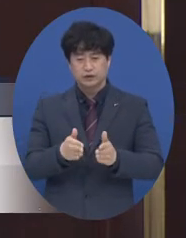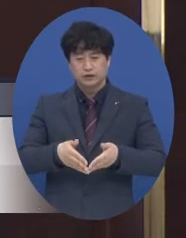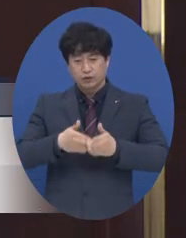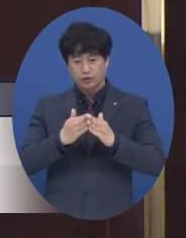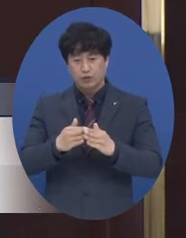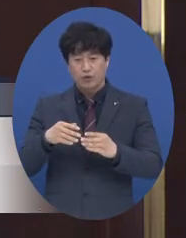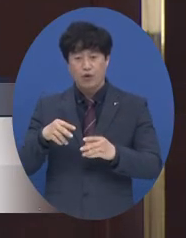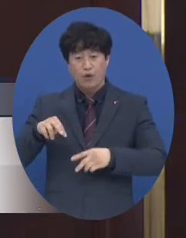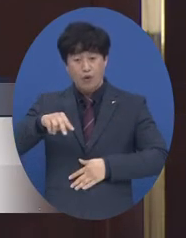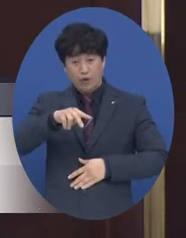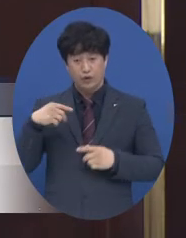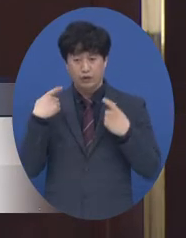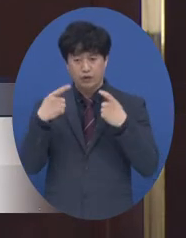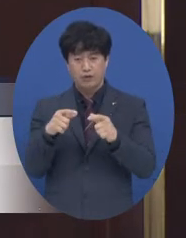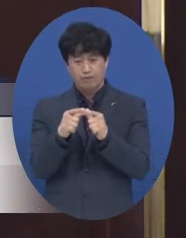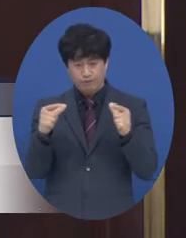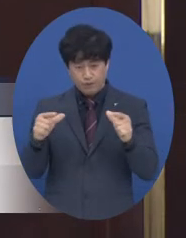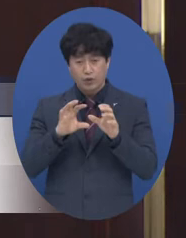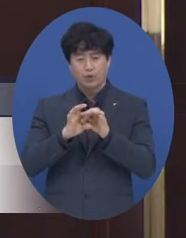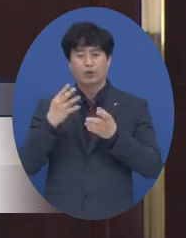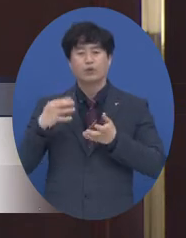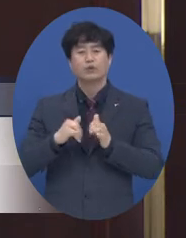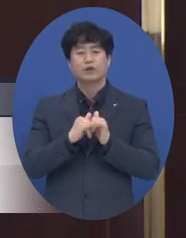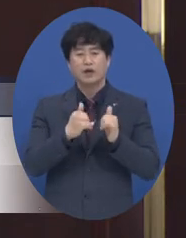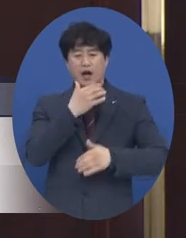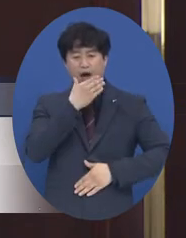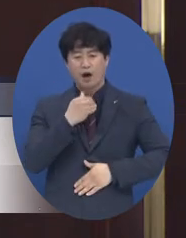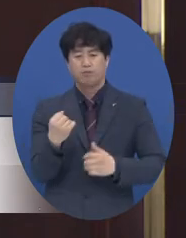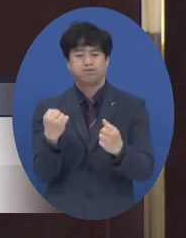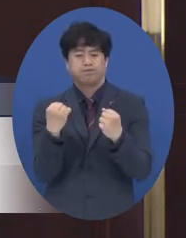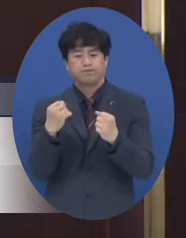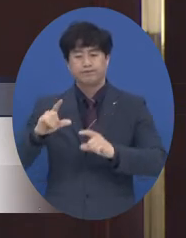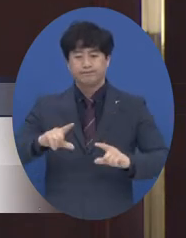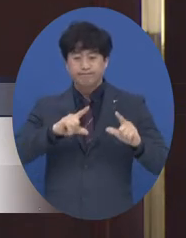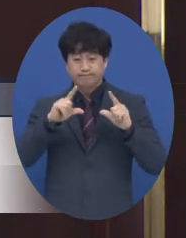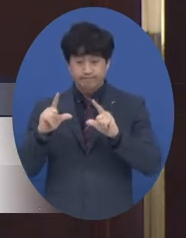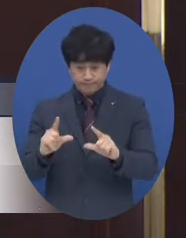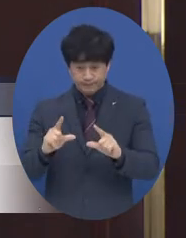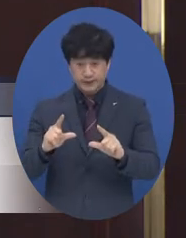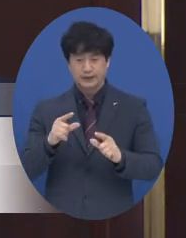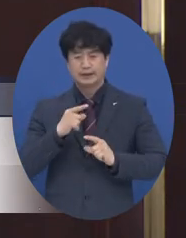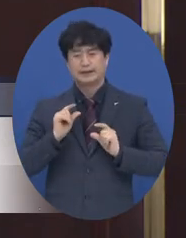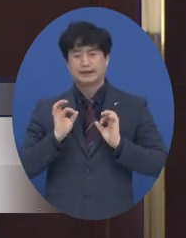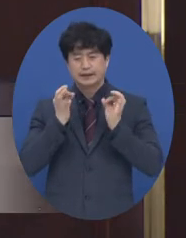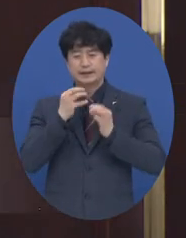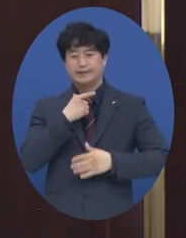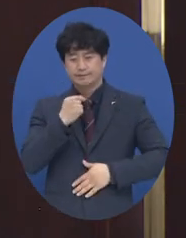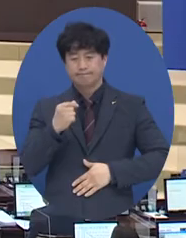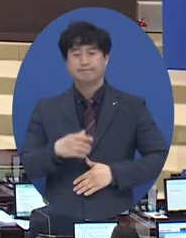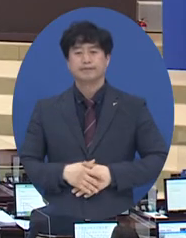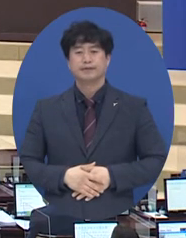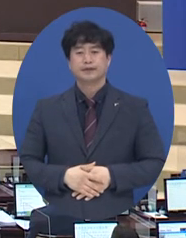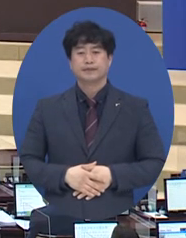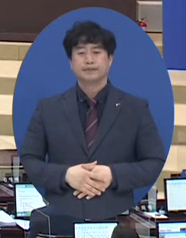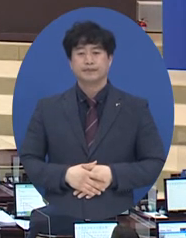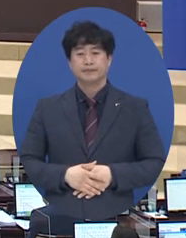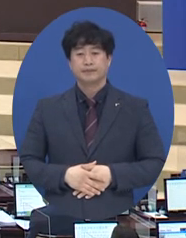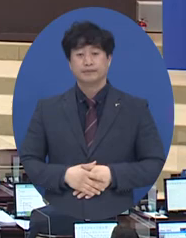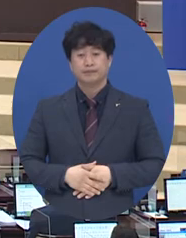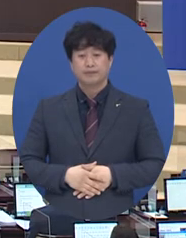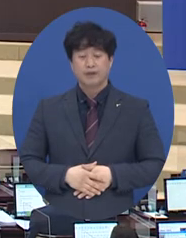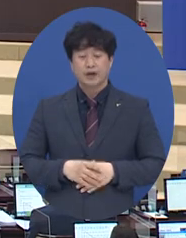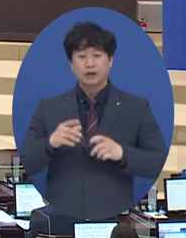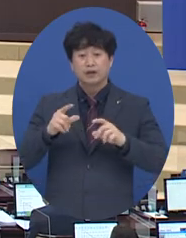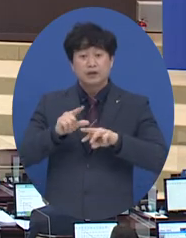여행의 일상화 를 통해 도민들이 행복하고 건강한 삶을 누릴 수 있기를 간절히 소망합니다 또한